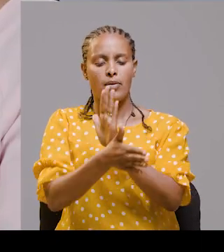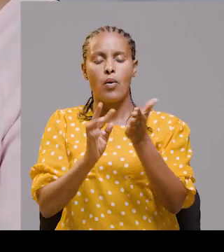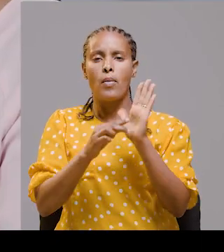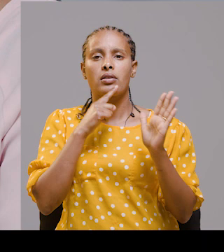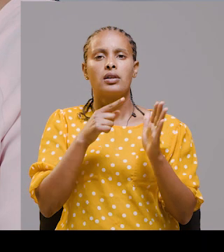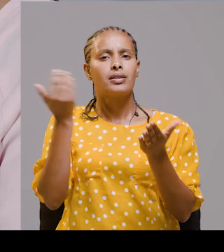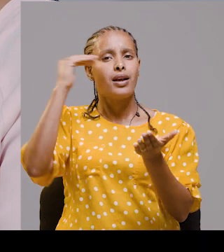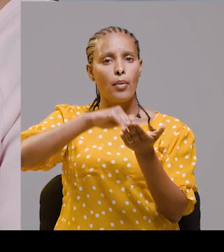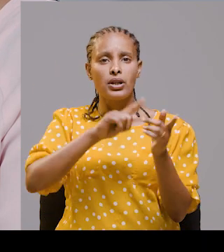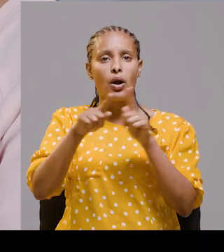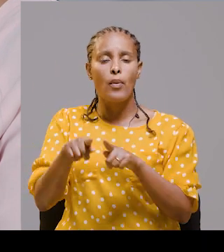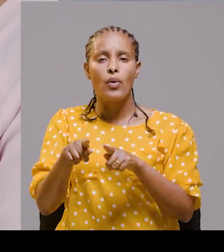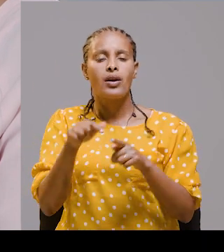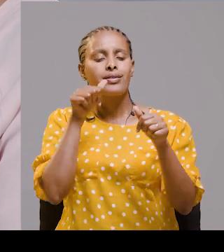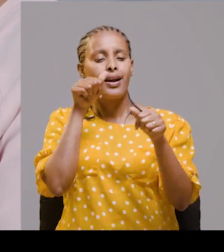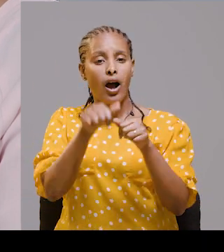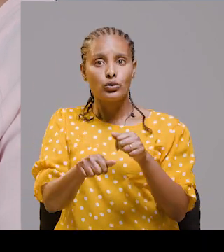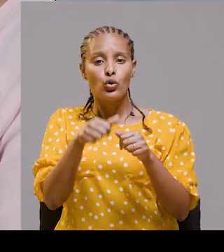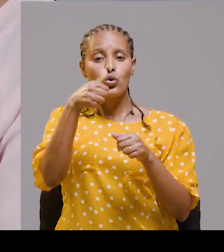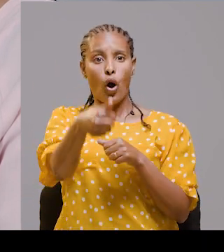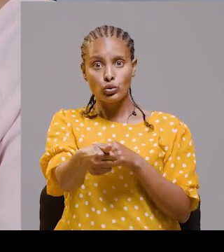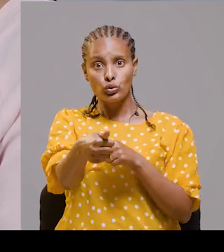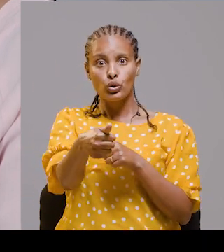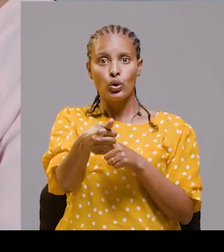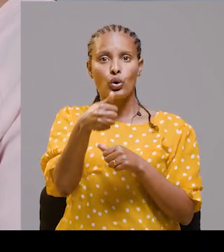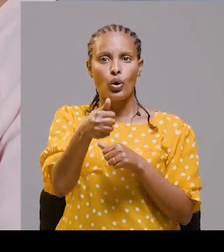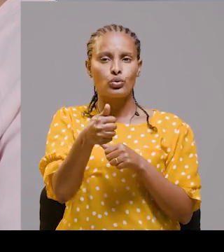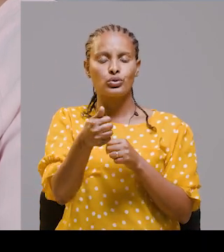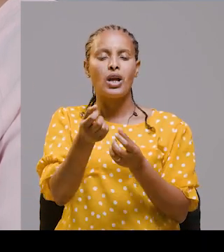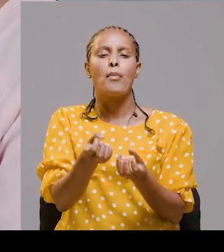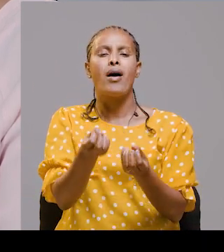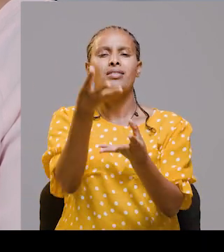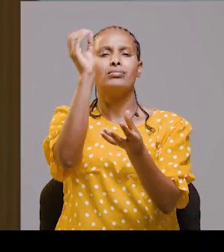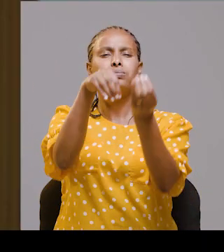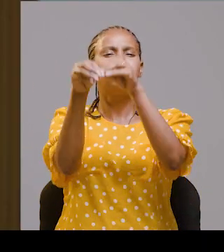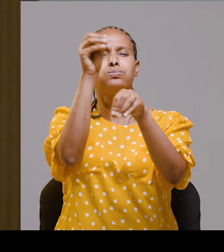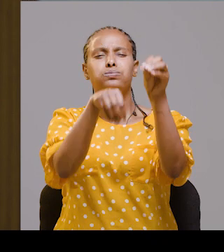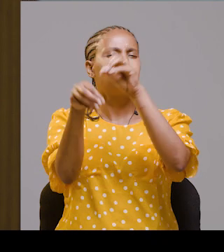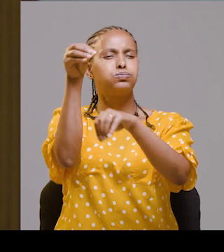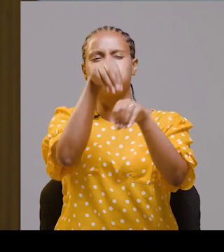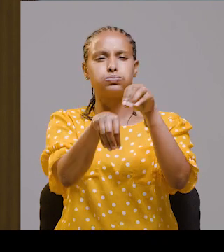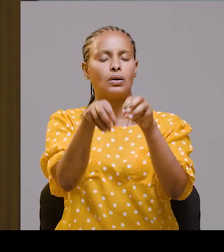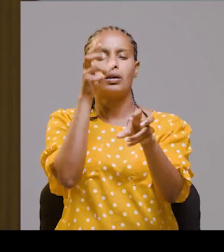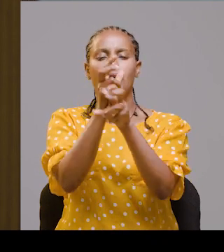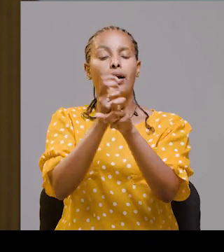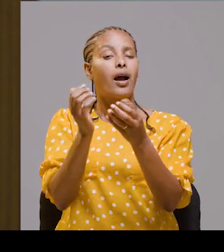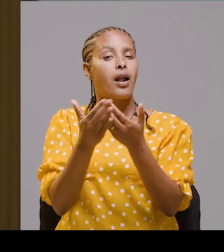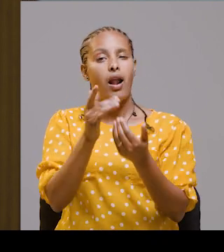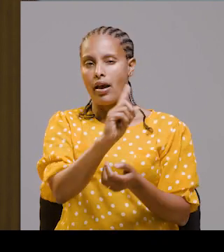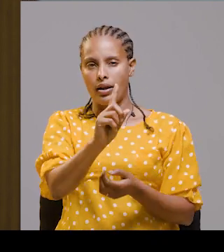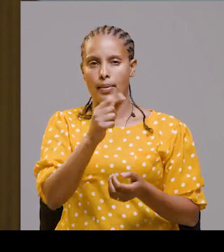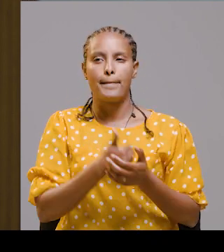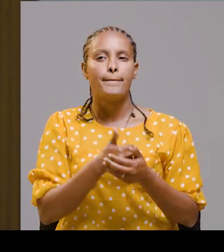የሚፈጸመው። ከእንደገና ደግሞ የጥቃቱም ደግሞ ራሱን እንትን ያባዛ የሚሄድበት መንገድ ቀላል የሚባል